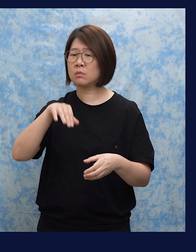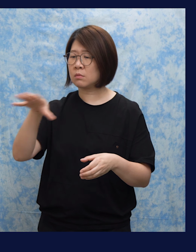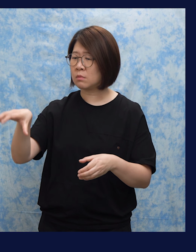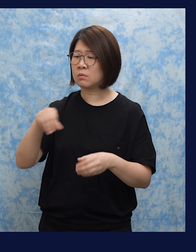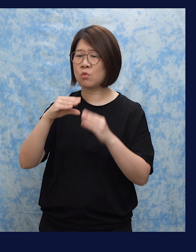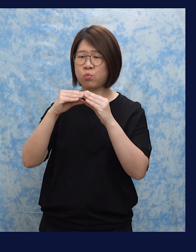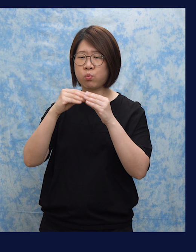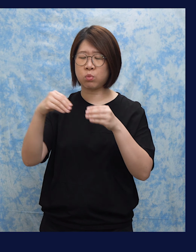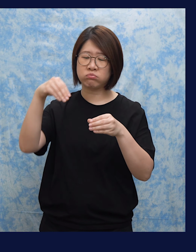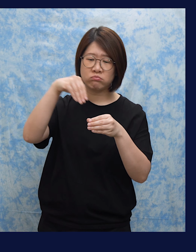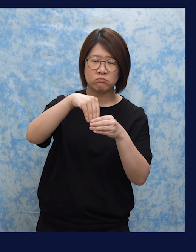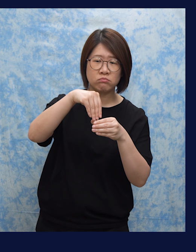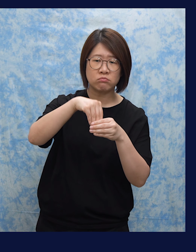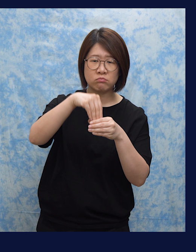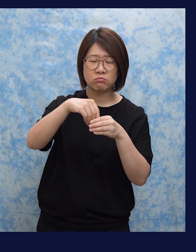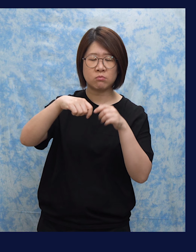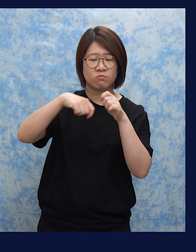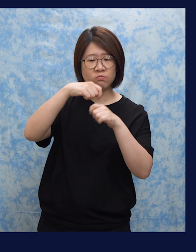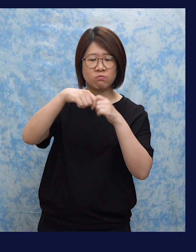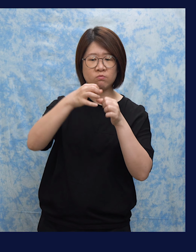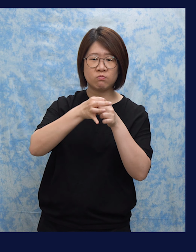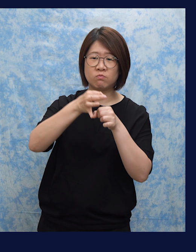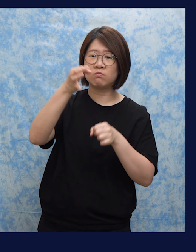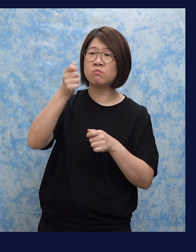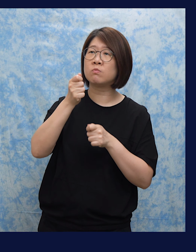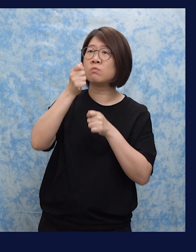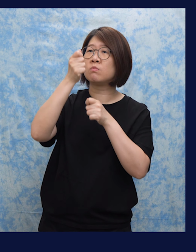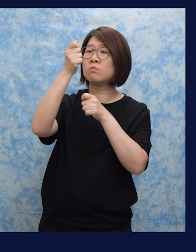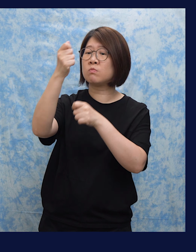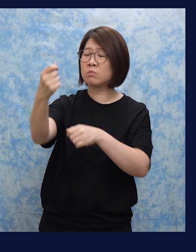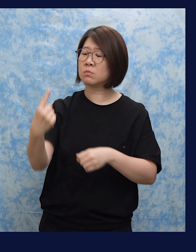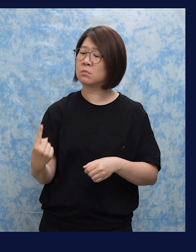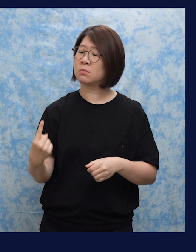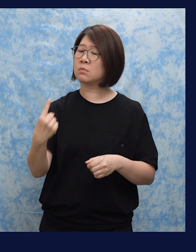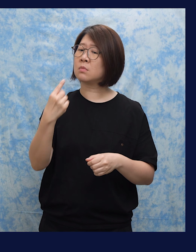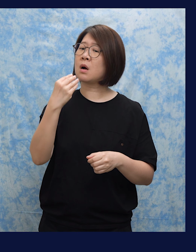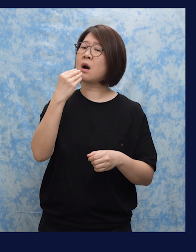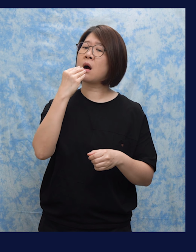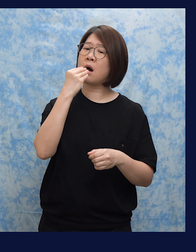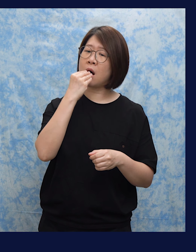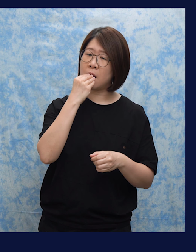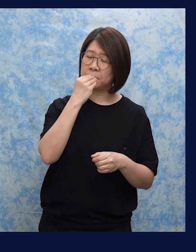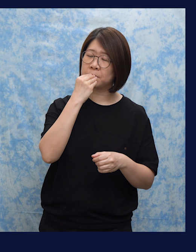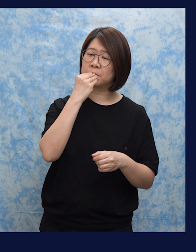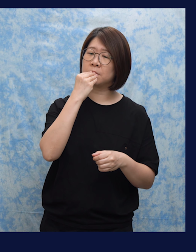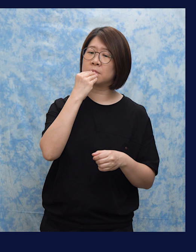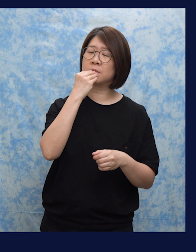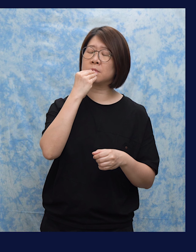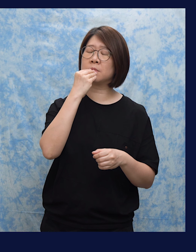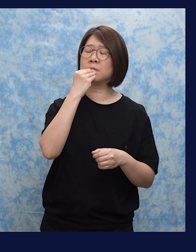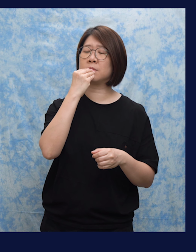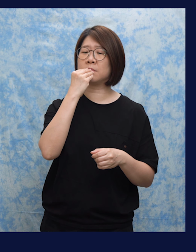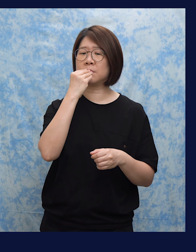Mit Essig und legten ihm um einen Isopen und hielten es ihm dort